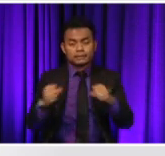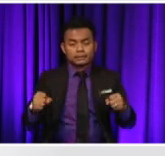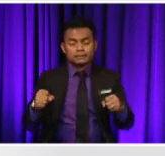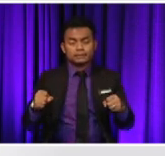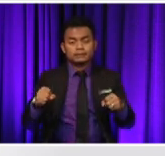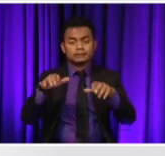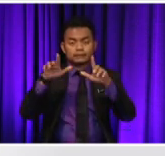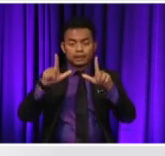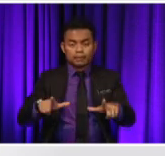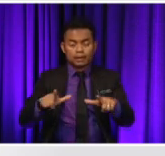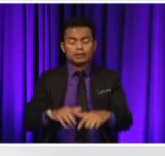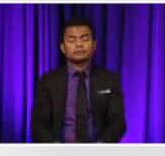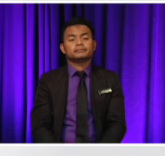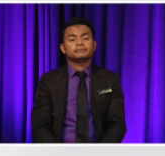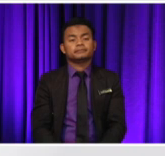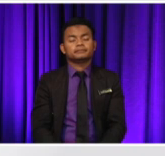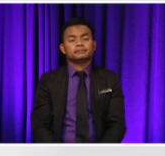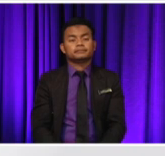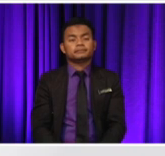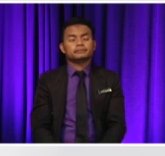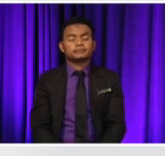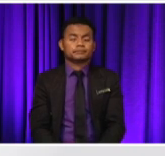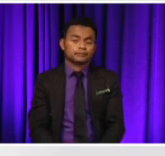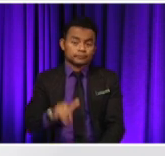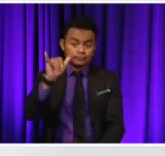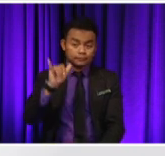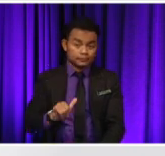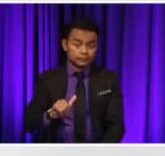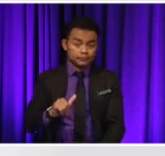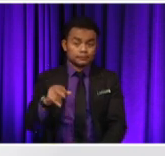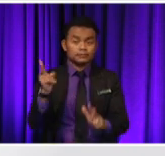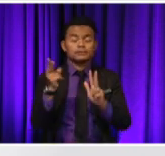nanti jawaban kemudian yang ketiga istilahnya